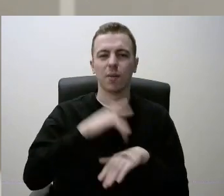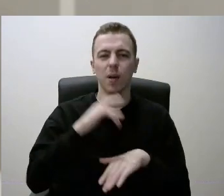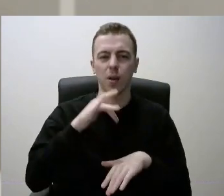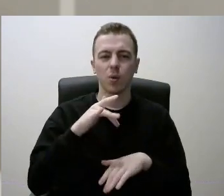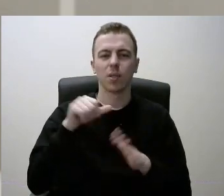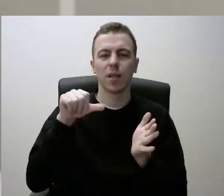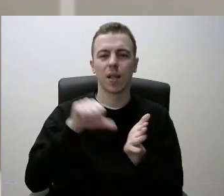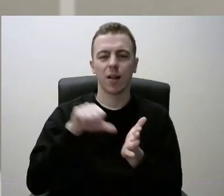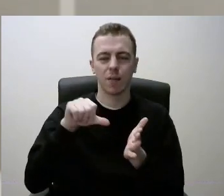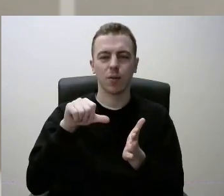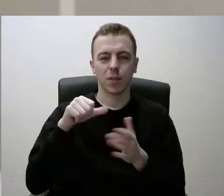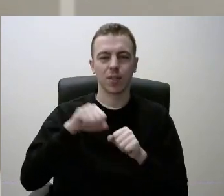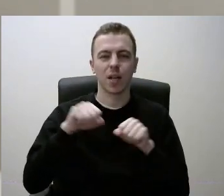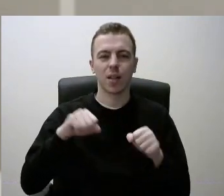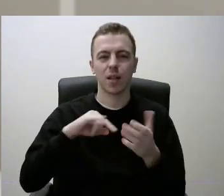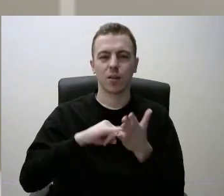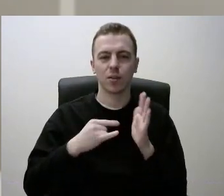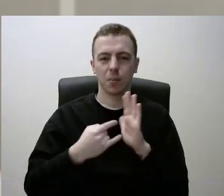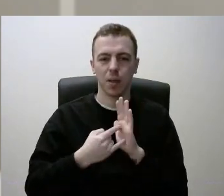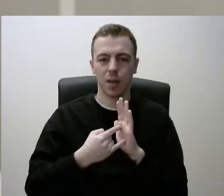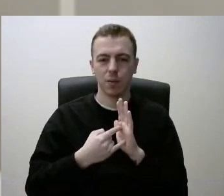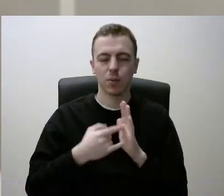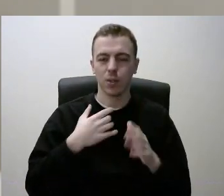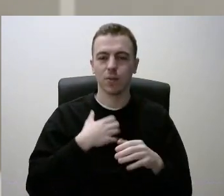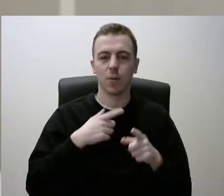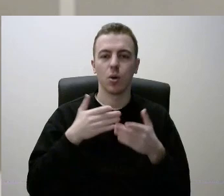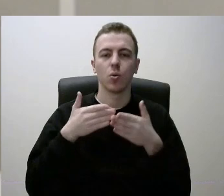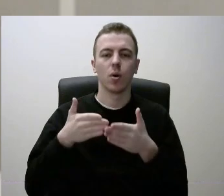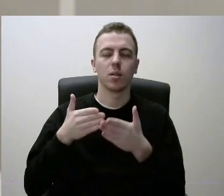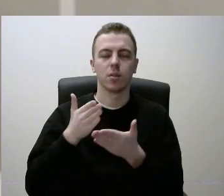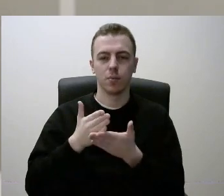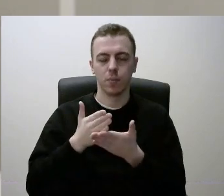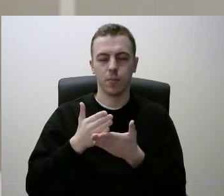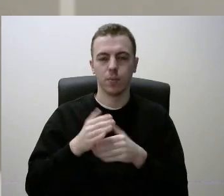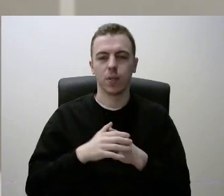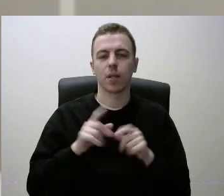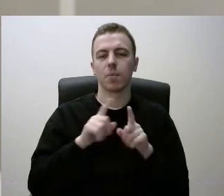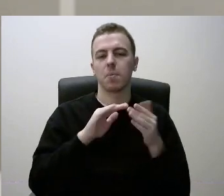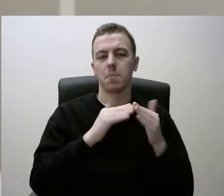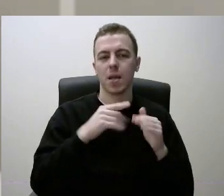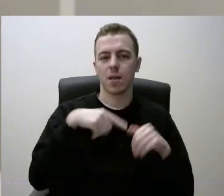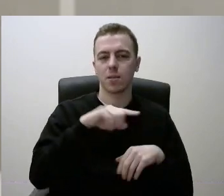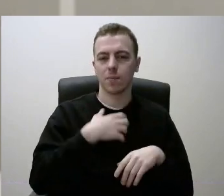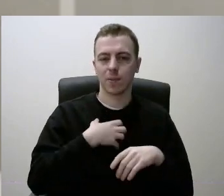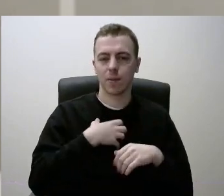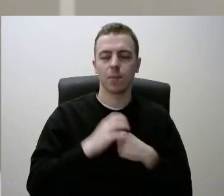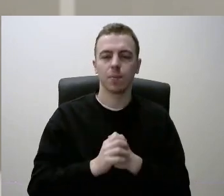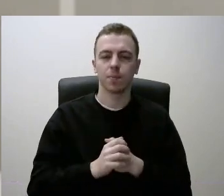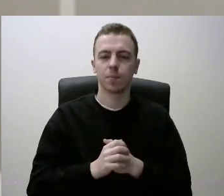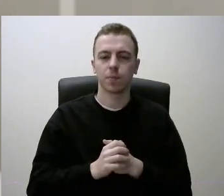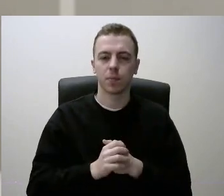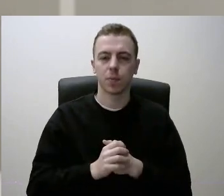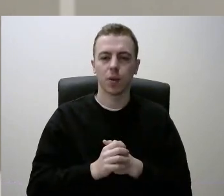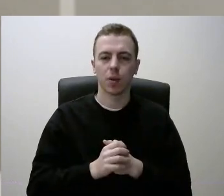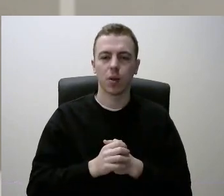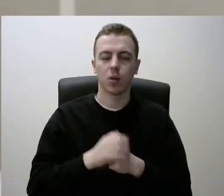dalyvauti strateginiuose planavimuose, kas yra svarbu uostui ir kas svarbu yra miestui. Aš grįžtu prie to konceptualaus klausimo, ar miestas uoste, ar